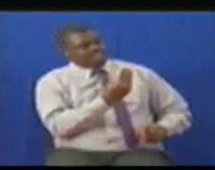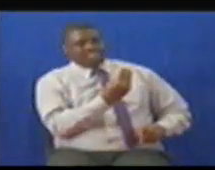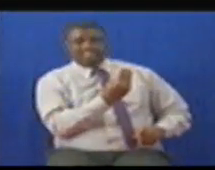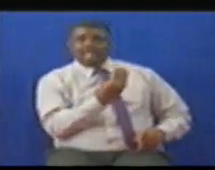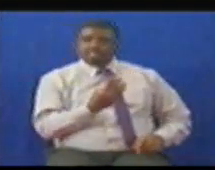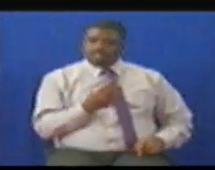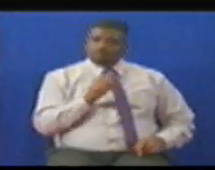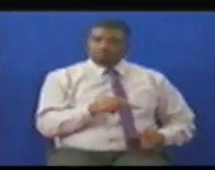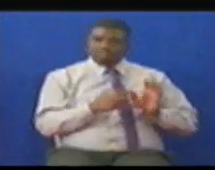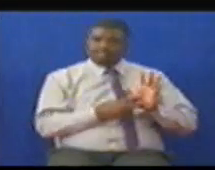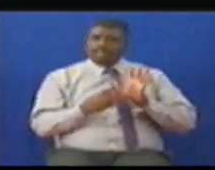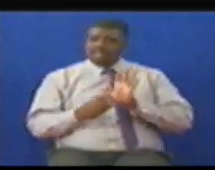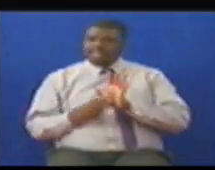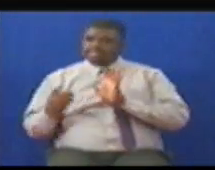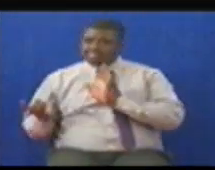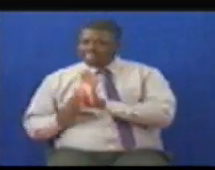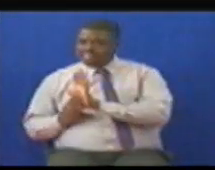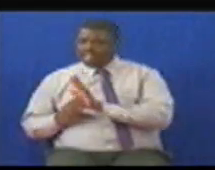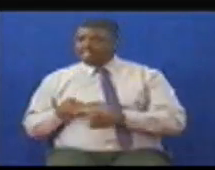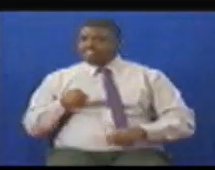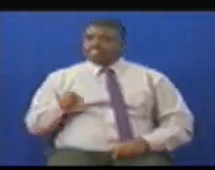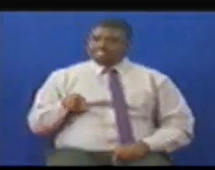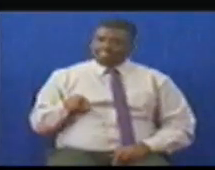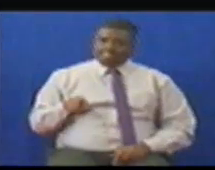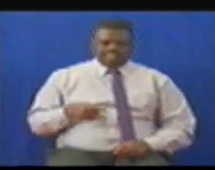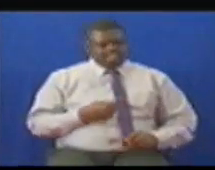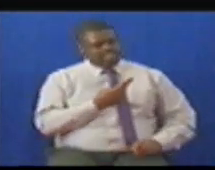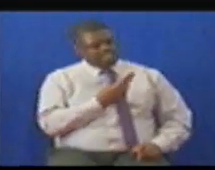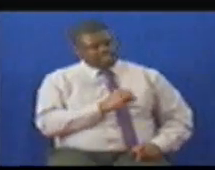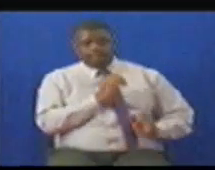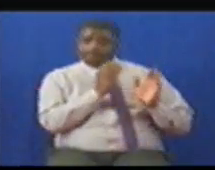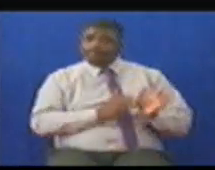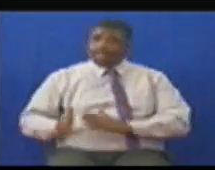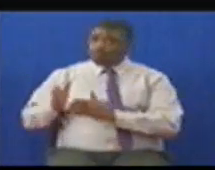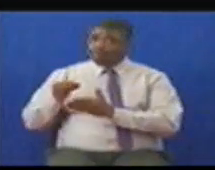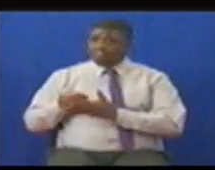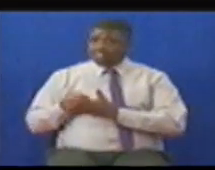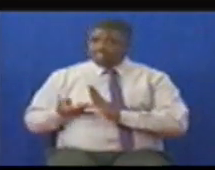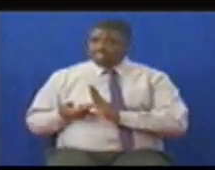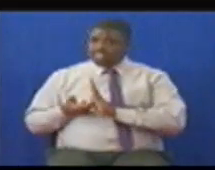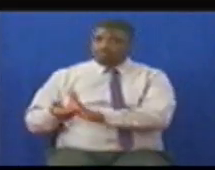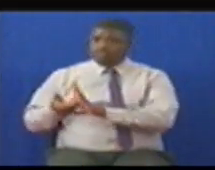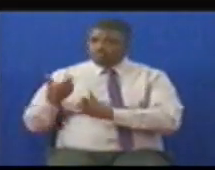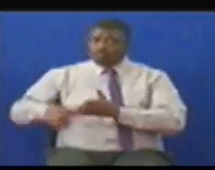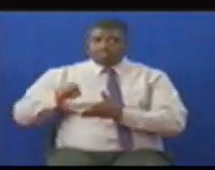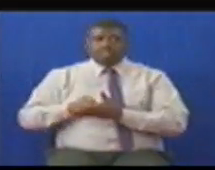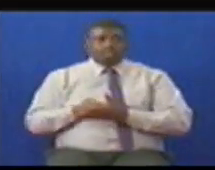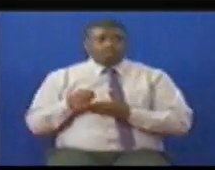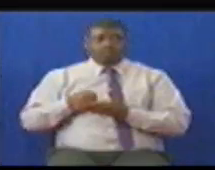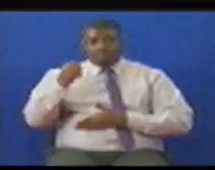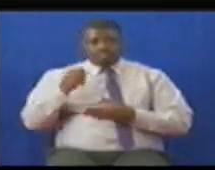34.8876. Mpango wa maendeleo taifa kwa mwaka wa fedha 2021 unaonyesha ongezeko la bajeti kwa